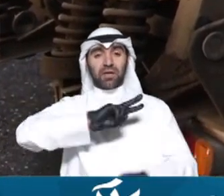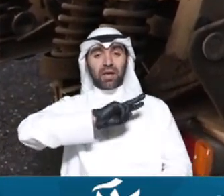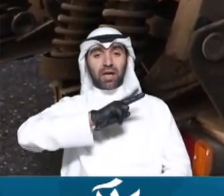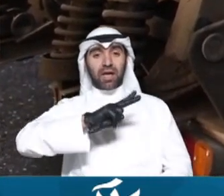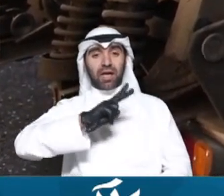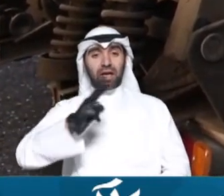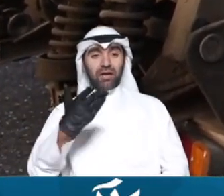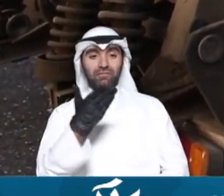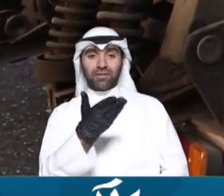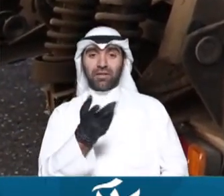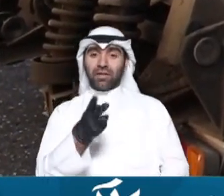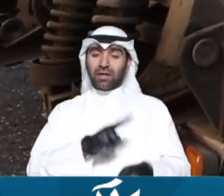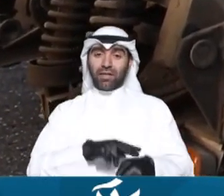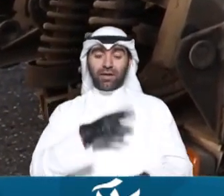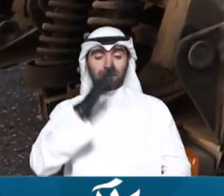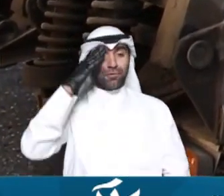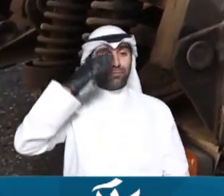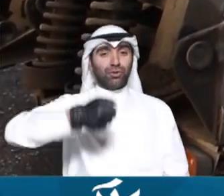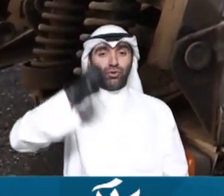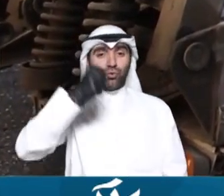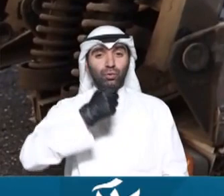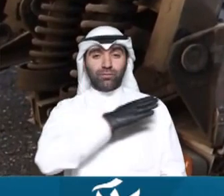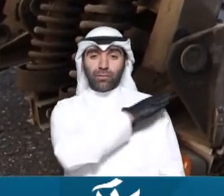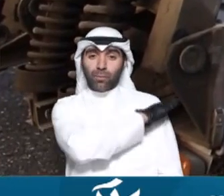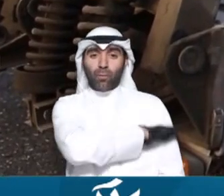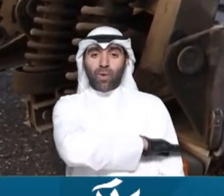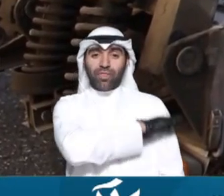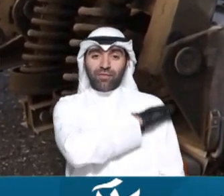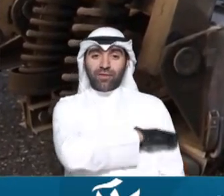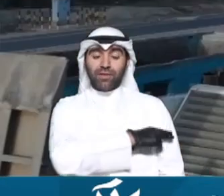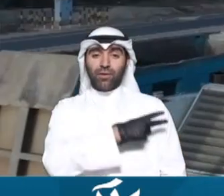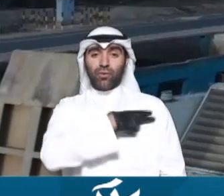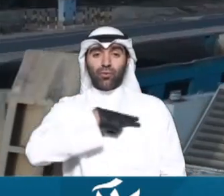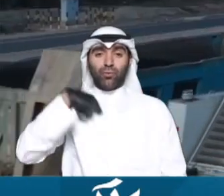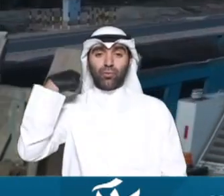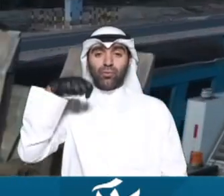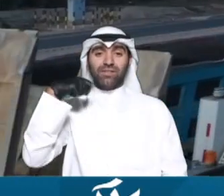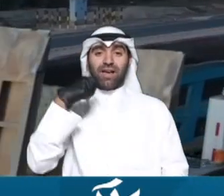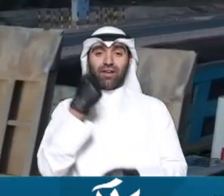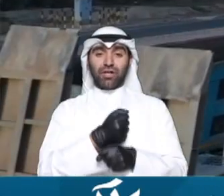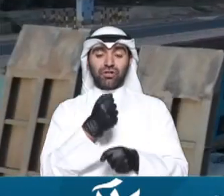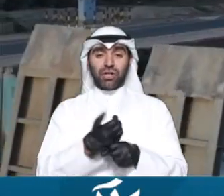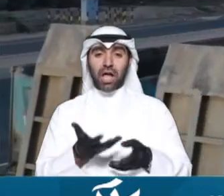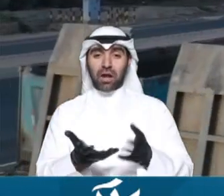قاعد يسوون في ظل هذه الظروف الراهنة. قواهم الله.